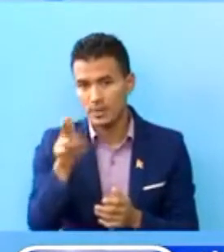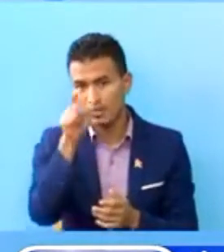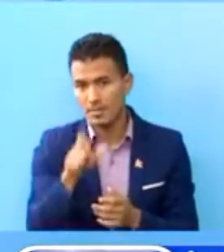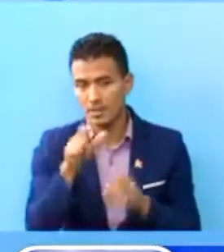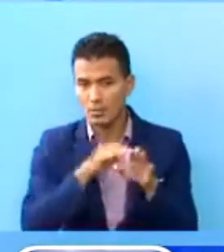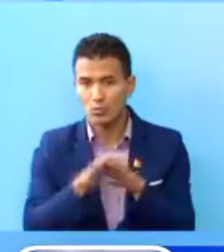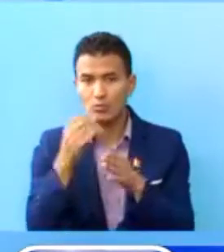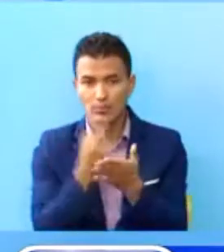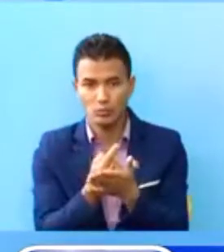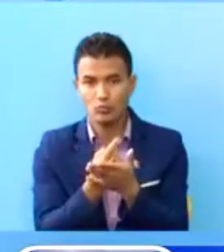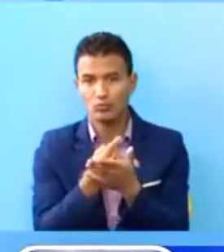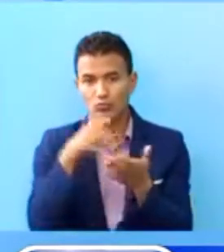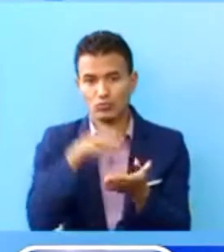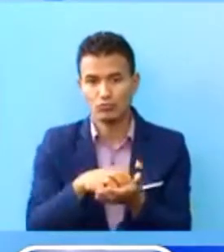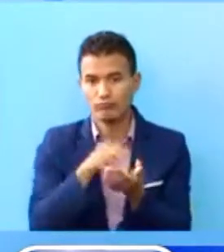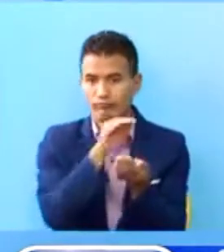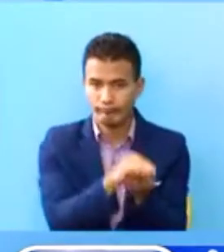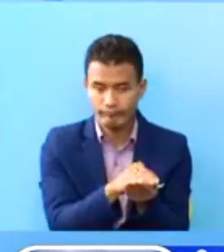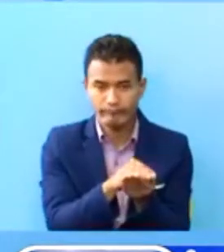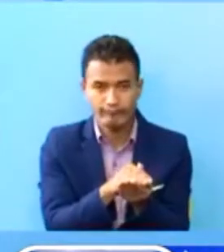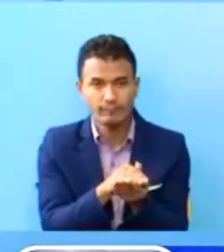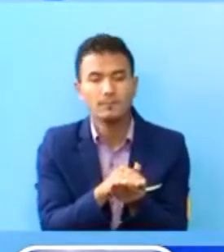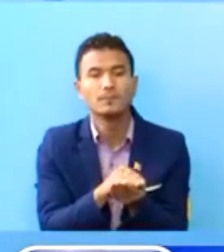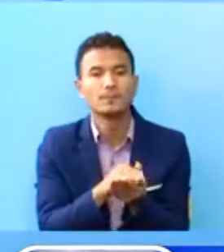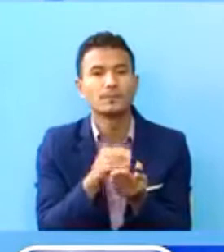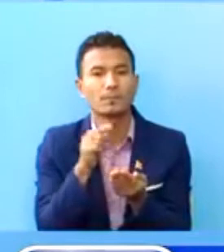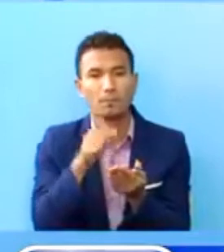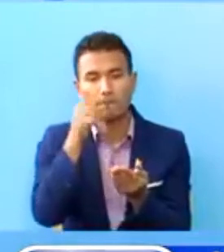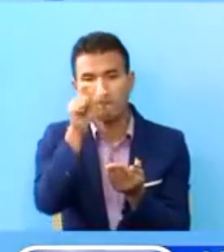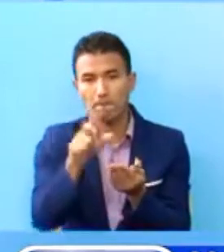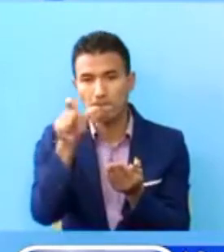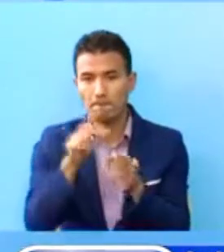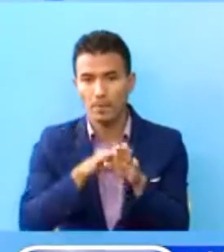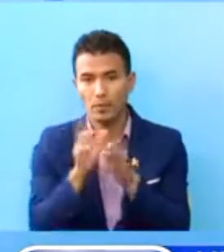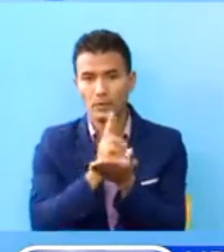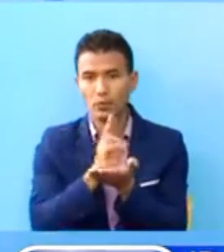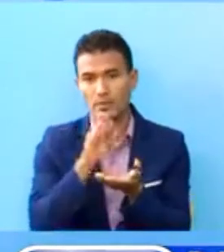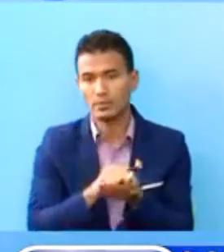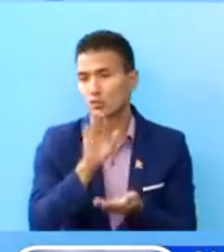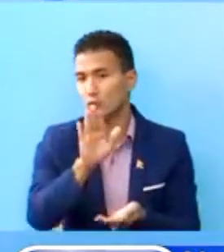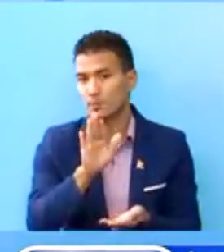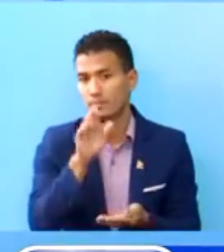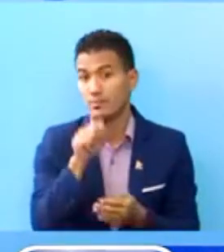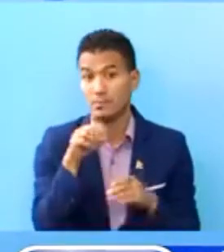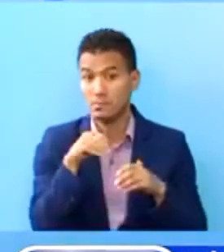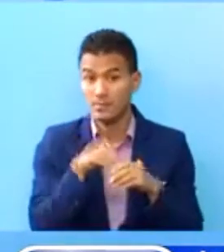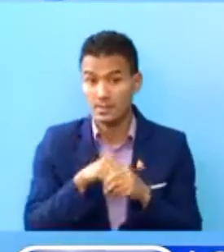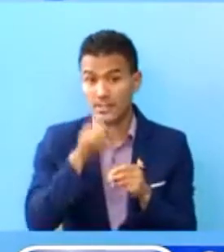व्यक्तिहरूमा काठमाडौँको ठेगाना राखेर उहाँ सङ्क्रमित भएका व्यक्तिहरू हाम्रो रेकर्डमा देखिन्छ।